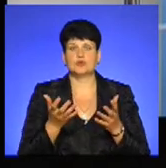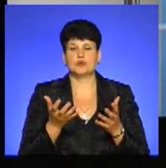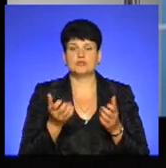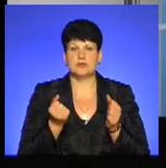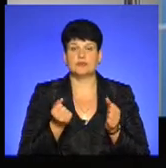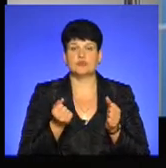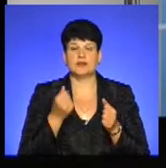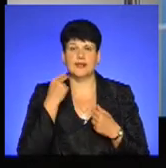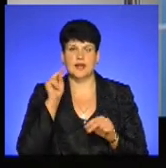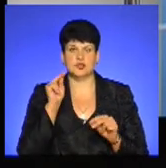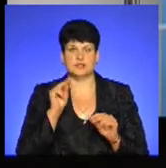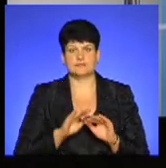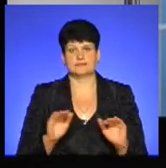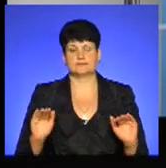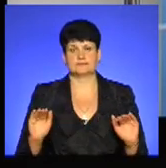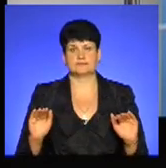абітурієнтів?